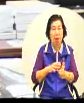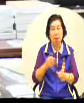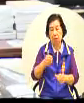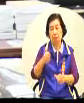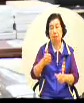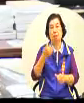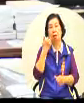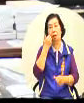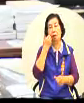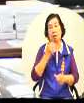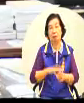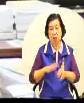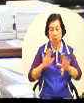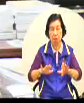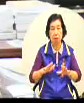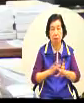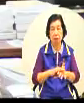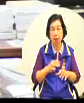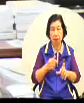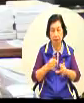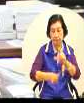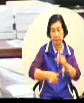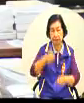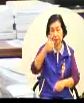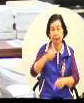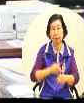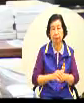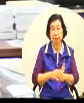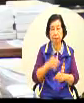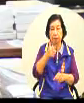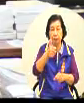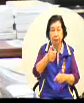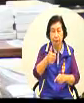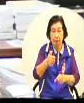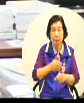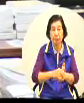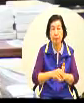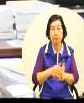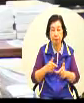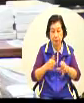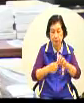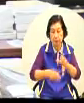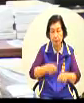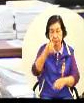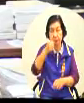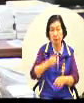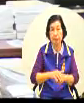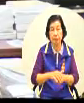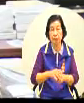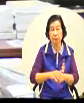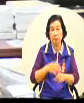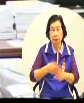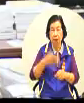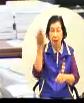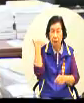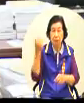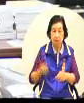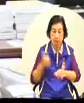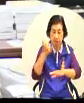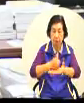我们现在的区长谢英雄区长当时候就是秘书啊，